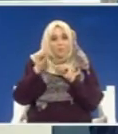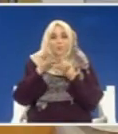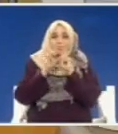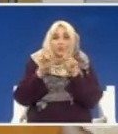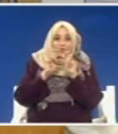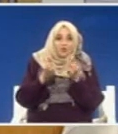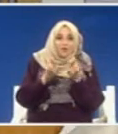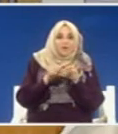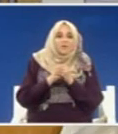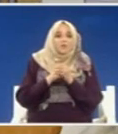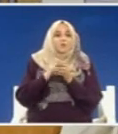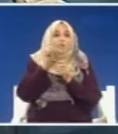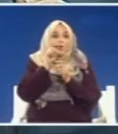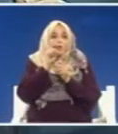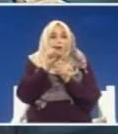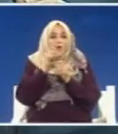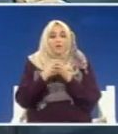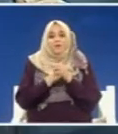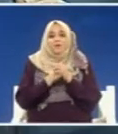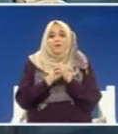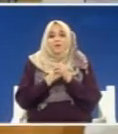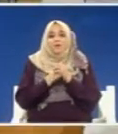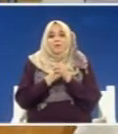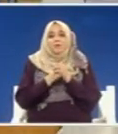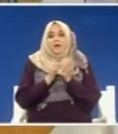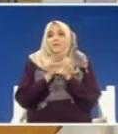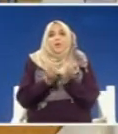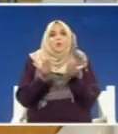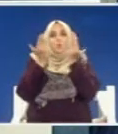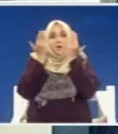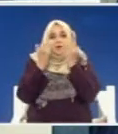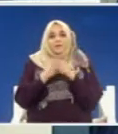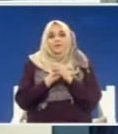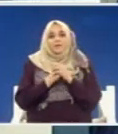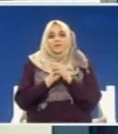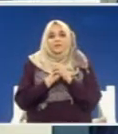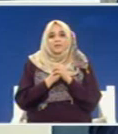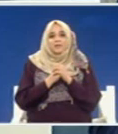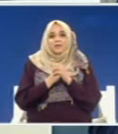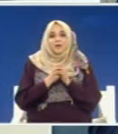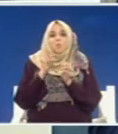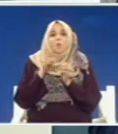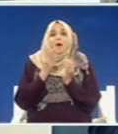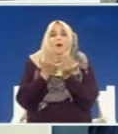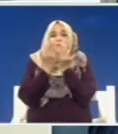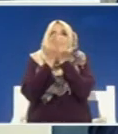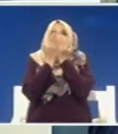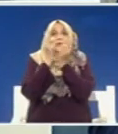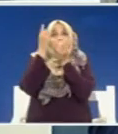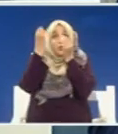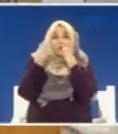والبحث عن العلاج الطبي في المسألة مع الدعاء. أيوة. لأن الفاتح